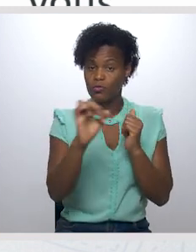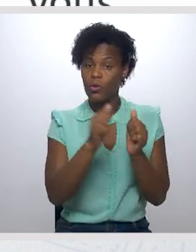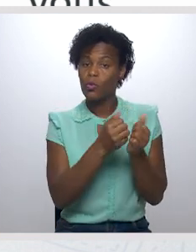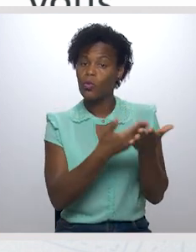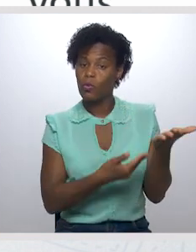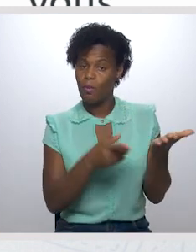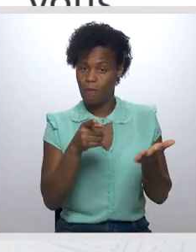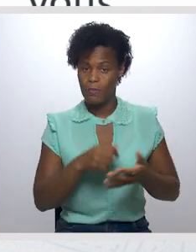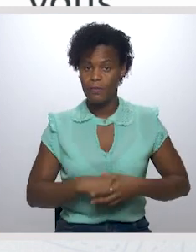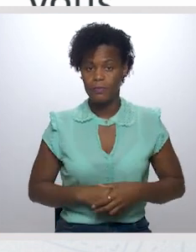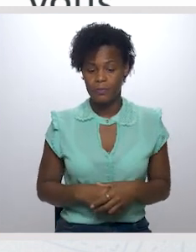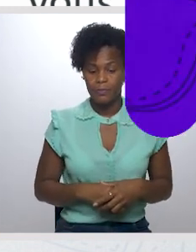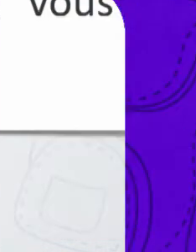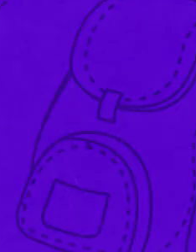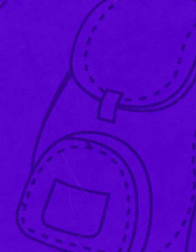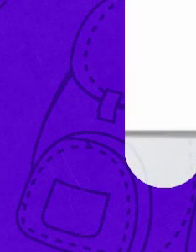votre document.